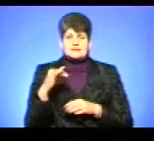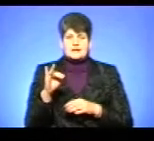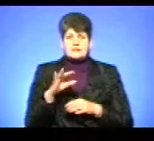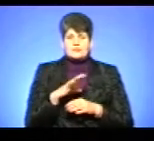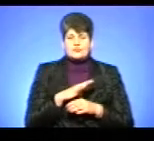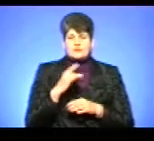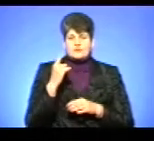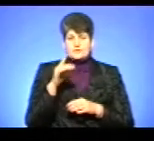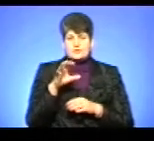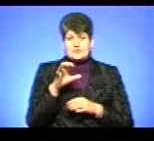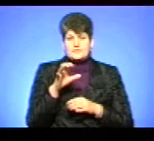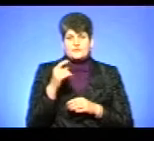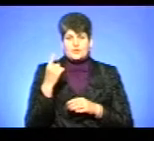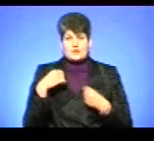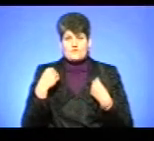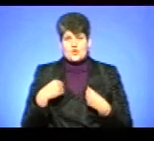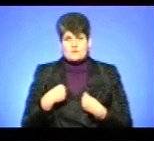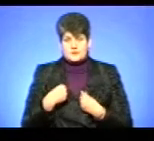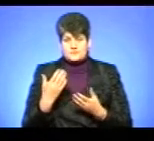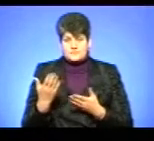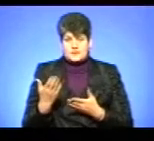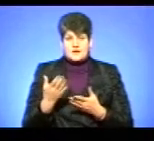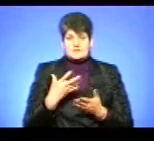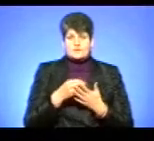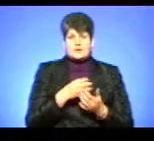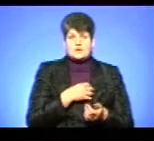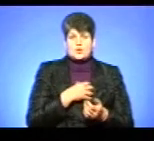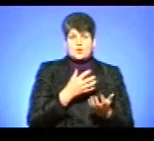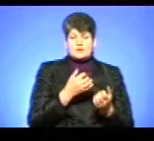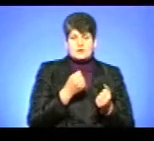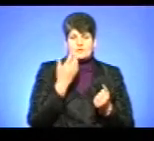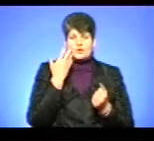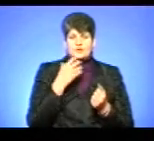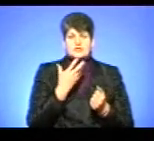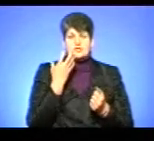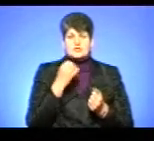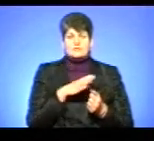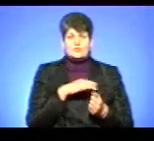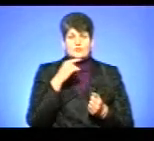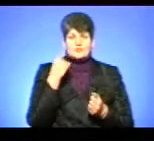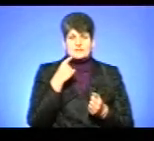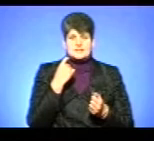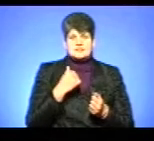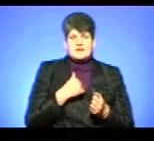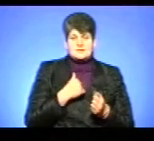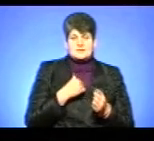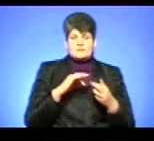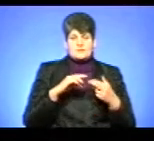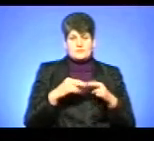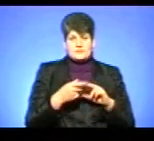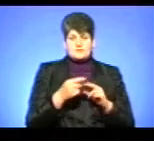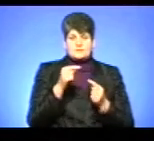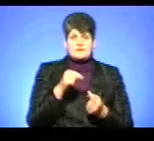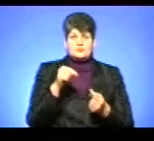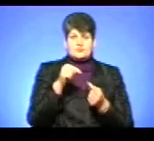одному знімку зображений в одній формі, але він свою нагороду отримав тоді, коли він воював ще в російській армії. Треба було перемалювати цю форму, щоб вона